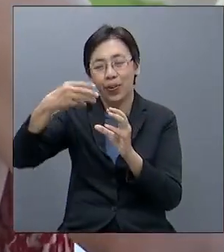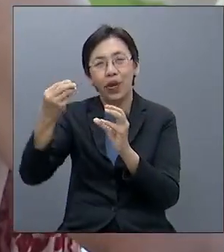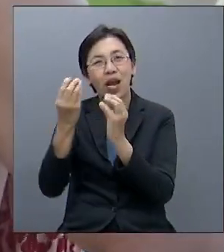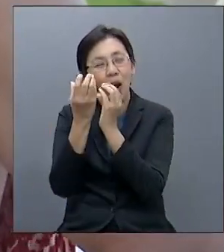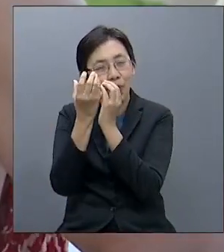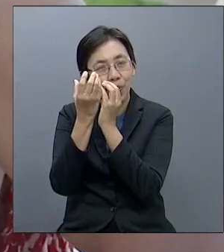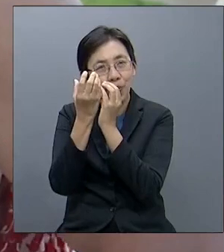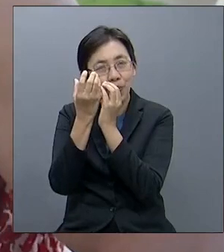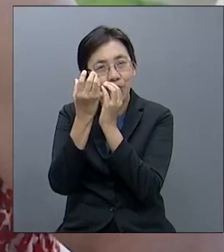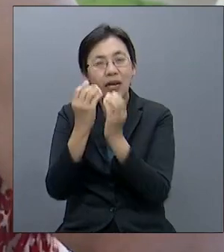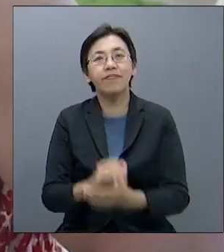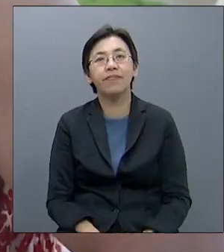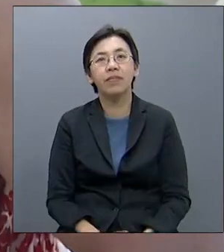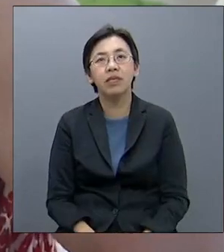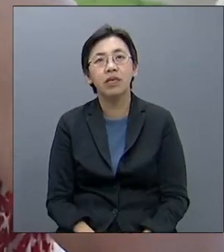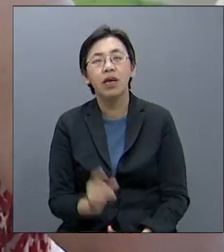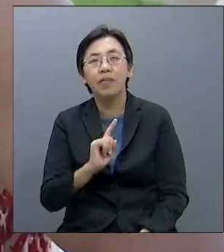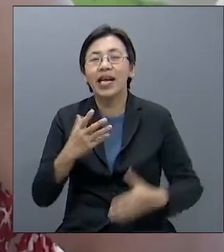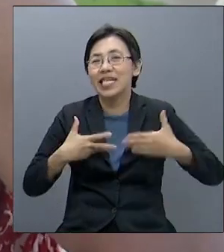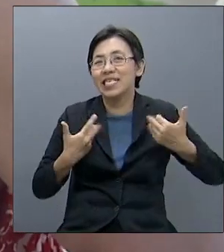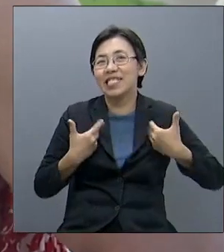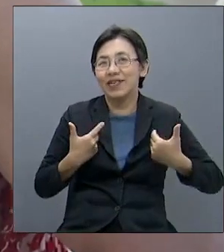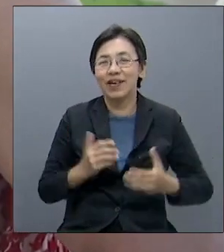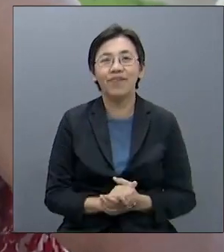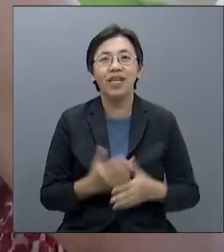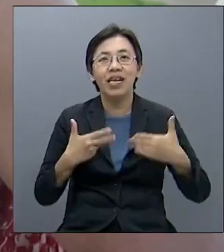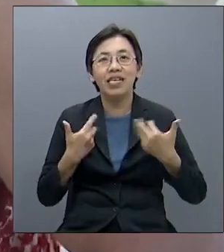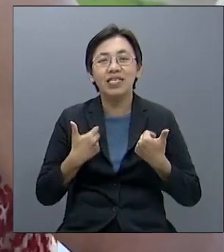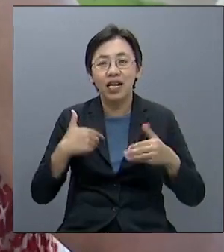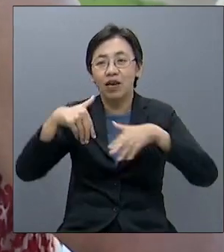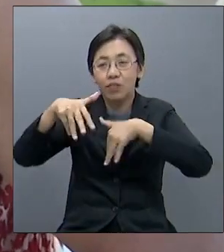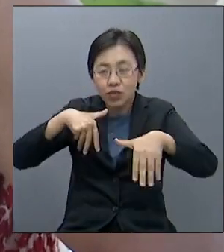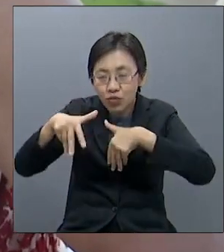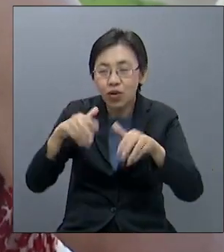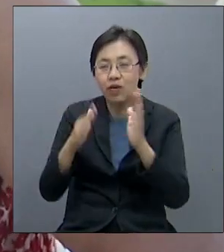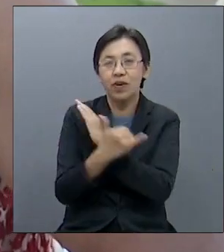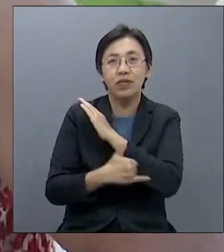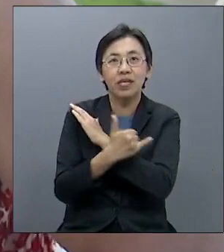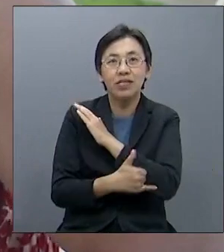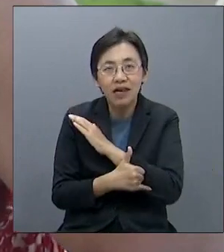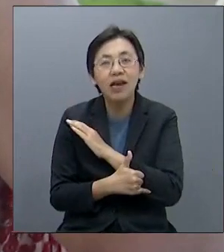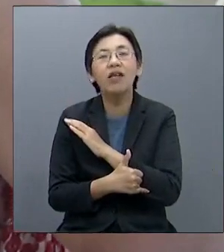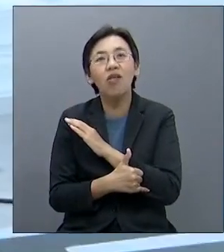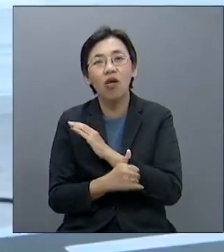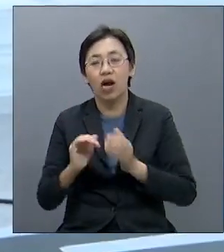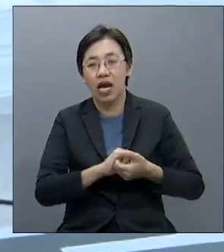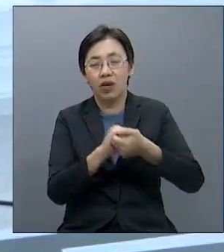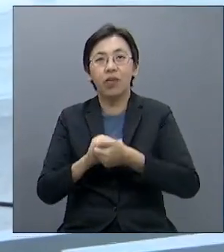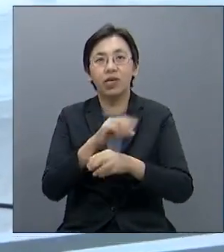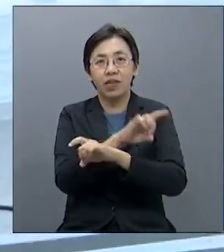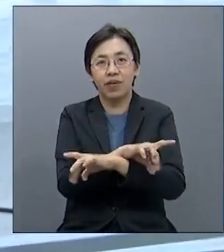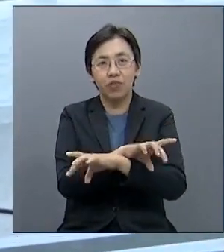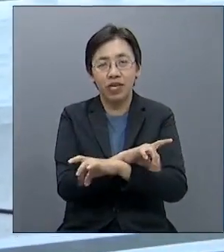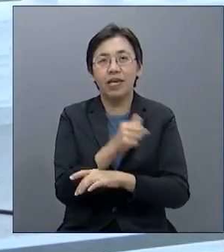ของแท้ของแท้ถามว่าดีใจไหมดีใจมากที่ได้มีชาวต่างชาติมาให้ความร่วมมือกับคนเมืองเพชร เนี่ย